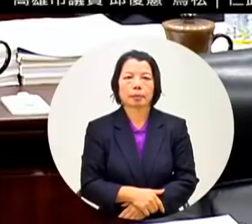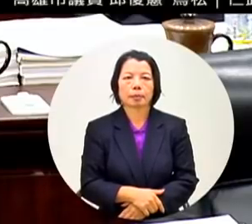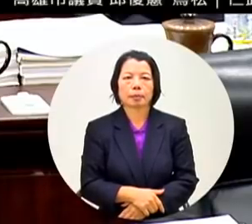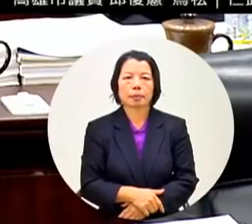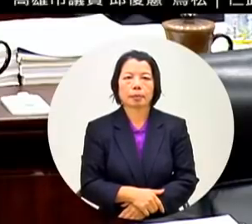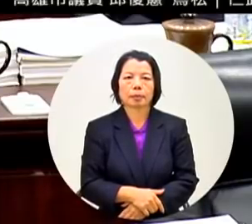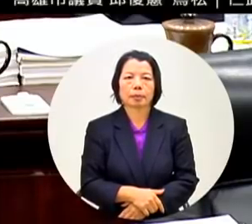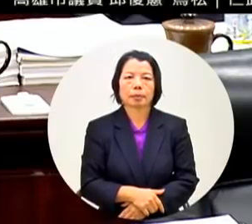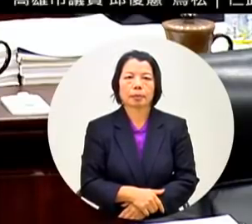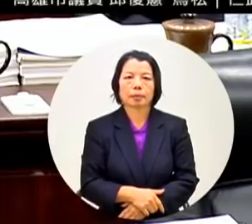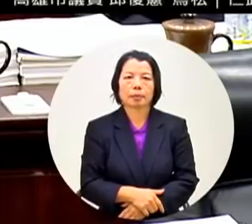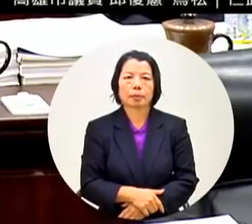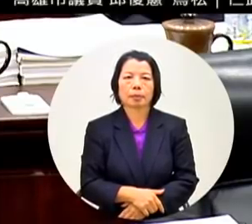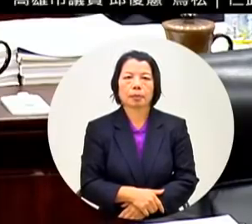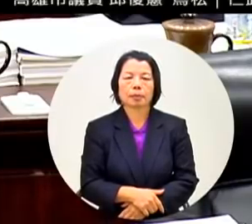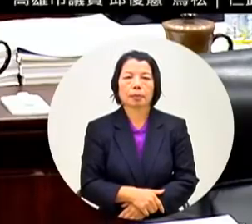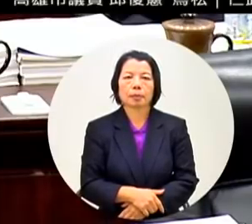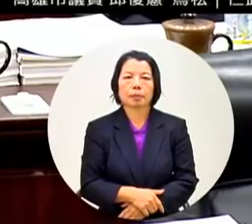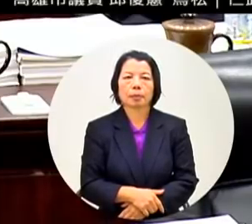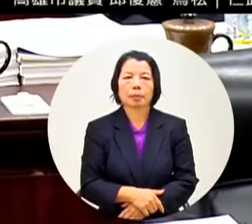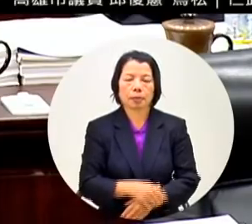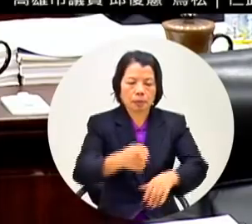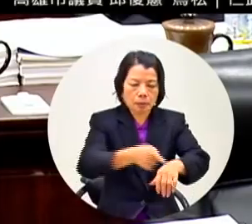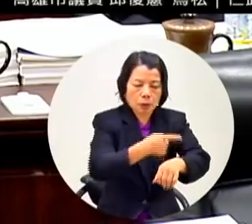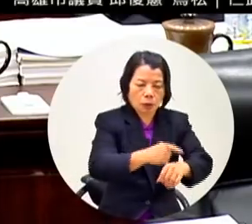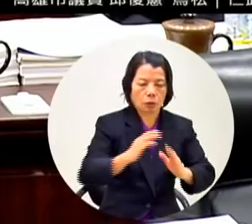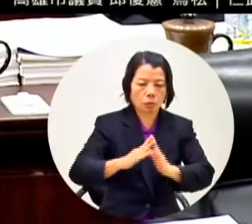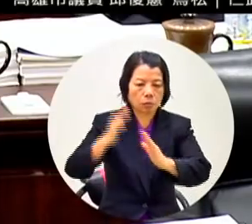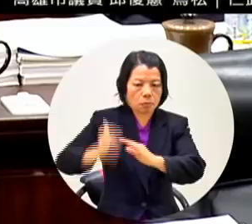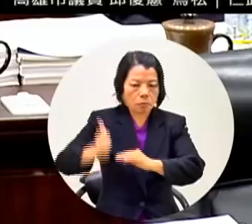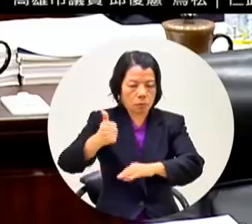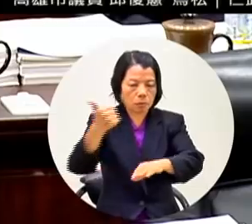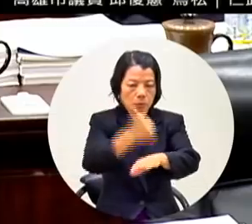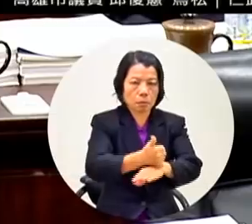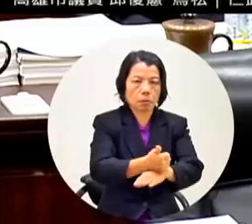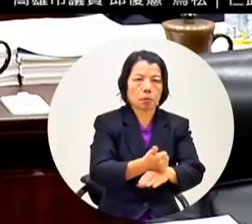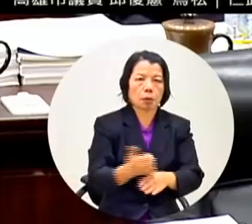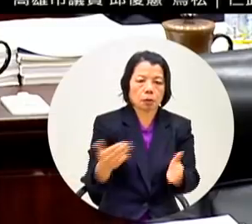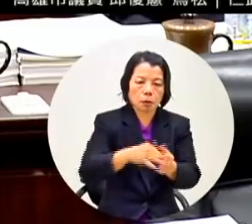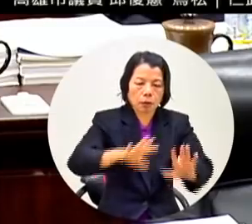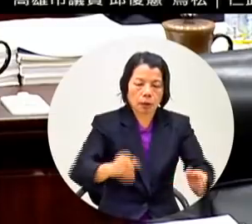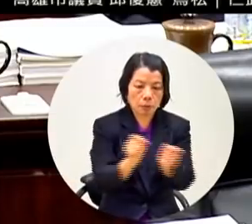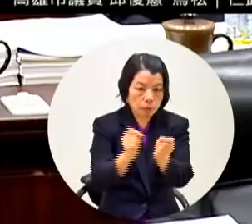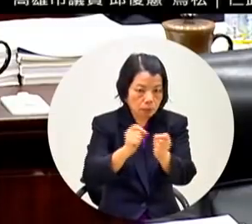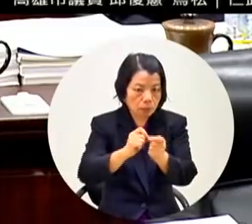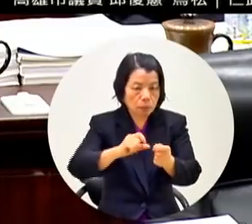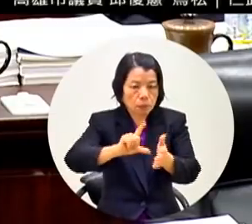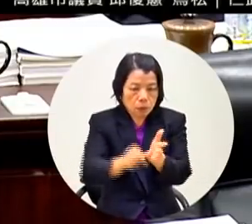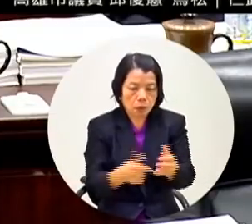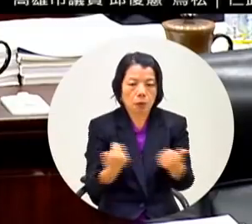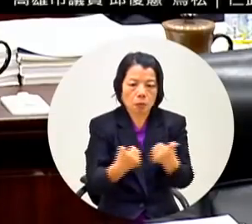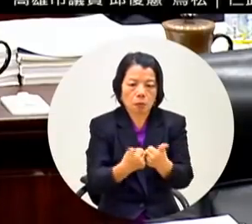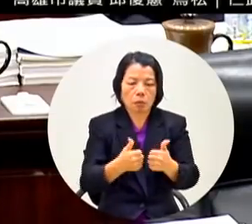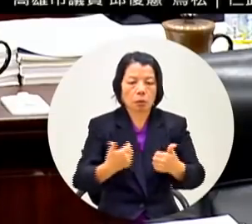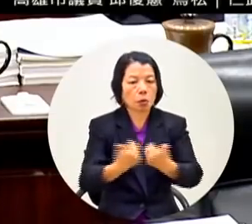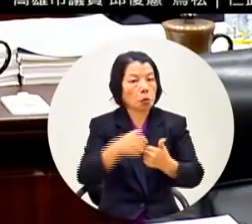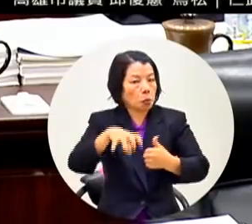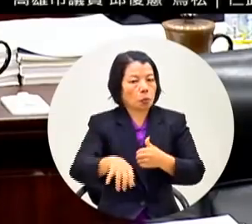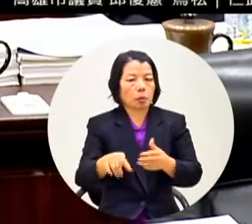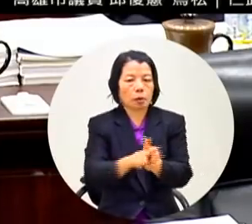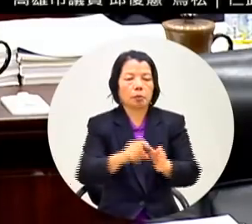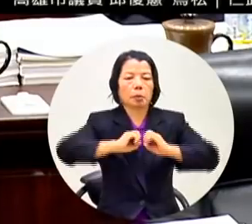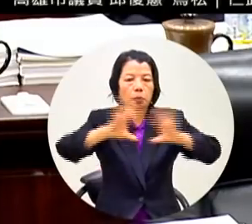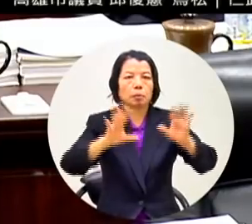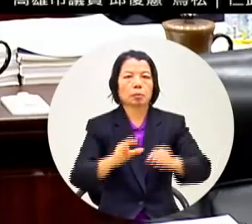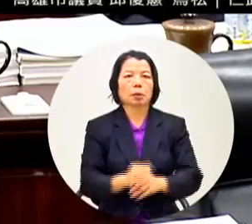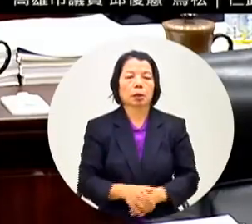题，从市长您上任到月份临时会，您在议会里面说要开公听会，要召开专家学